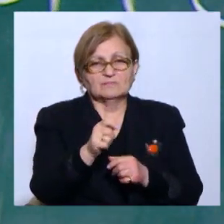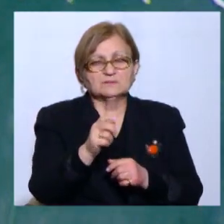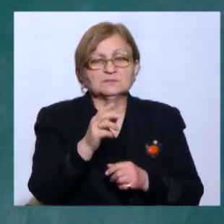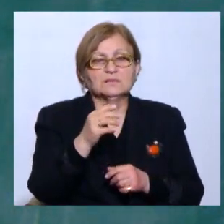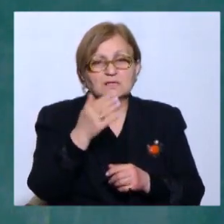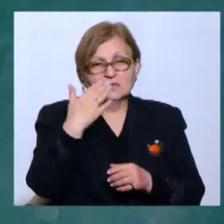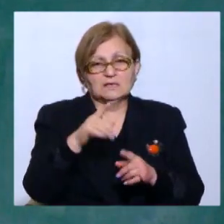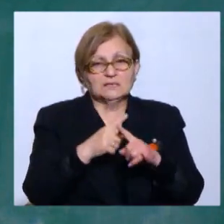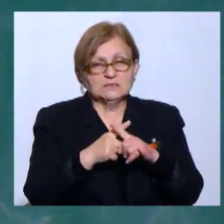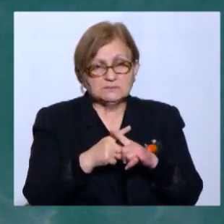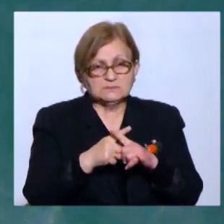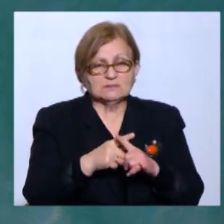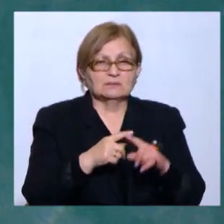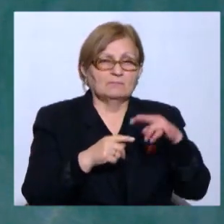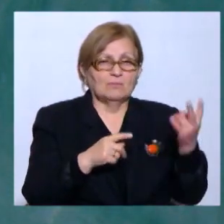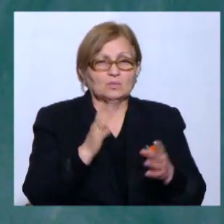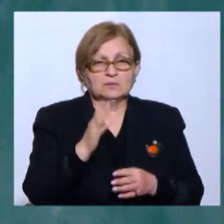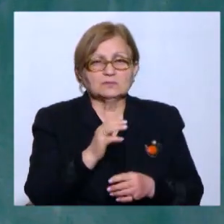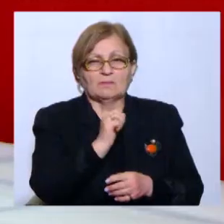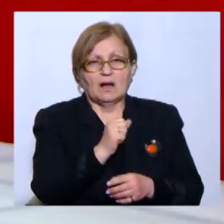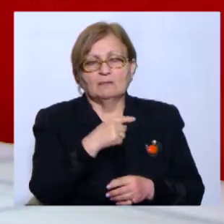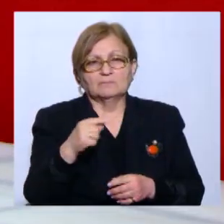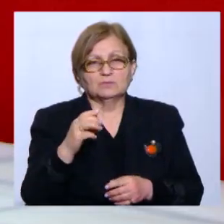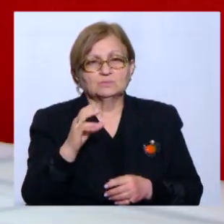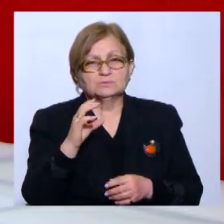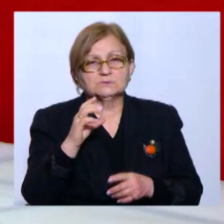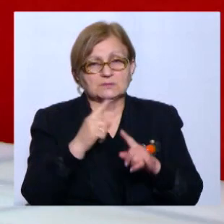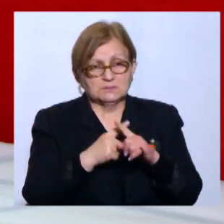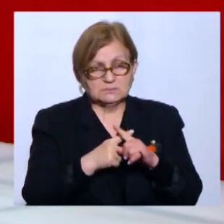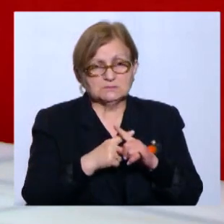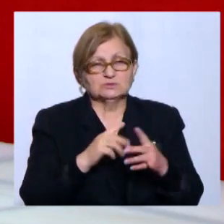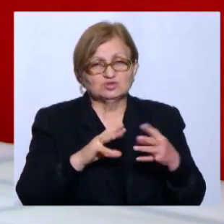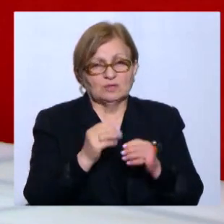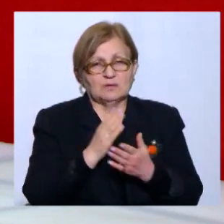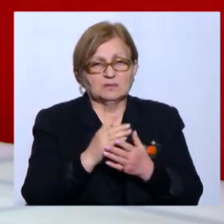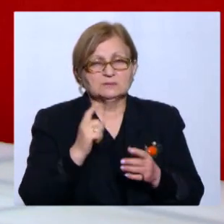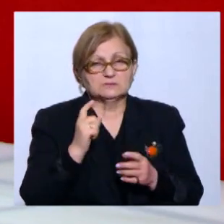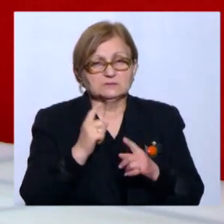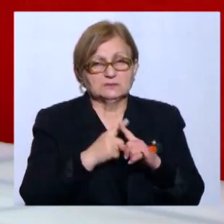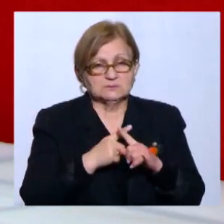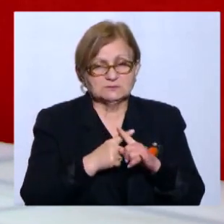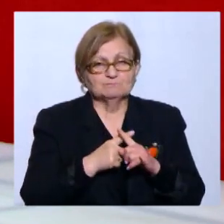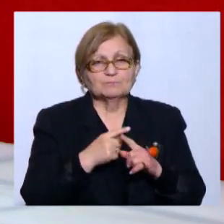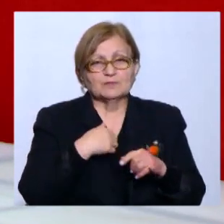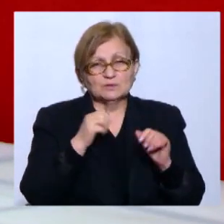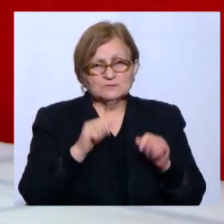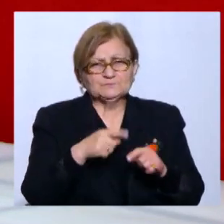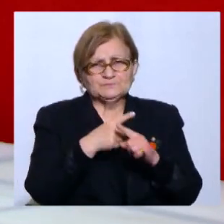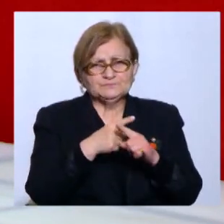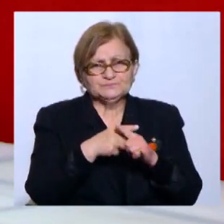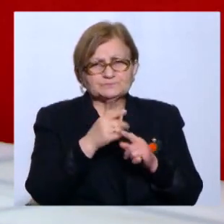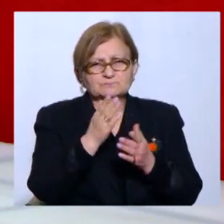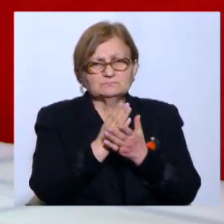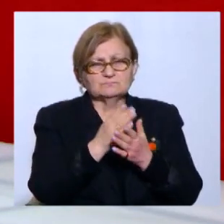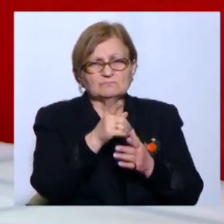ikneba a minus x unebrivia adgan jamia x shesabamisat ekhla x-et shegvizlia chavtserot x-i aris